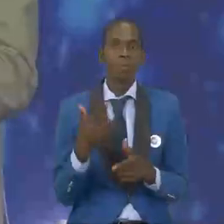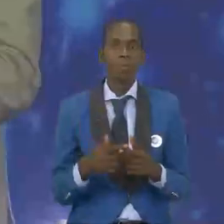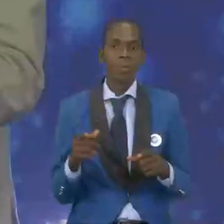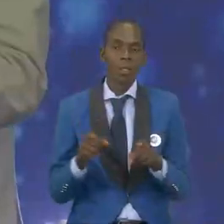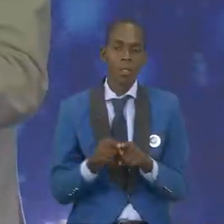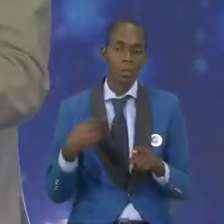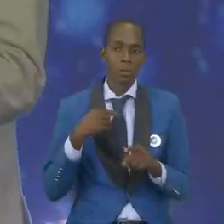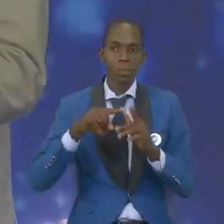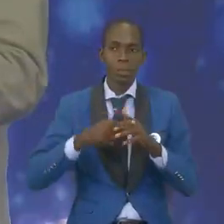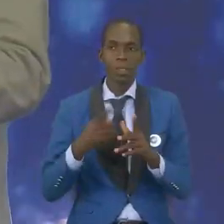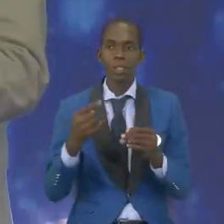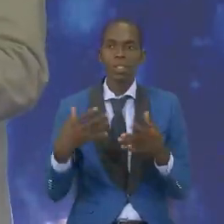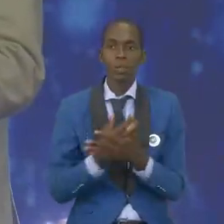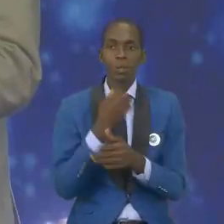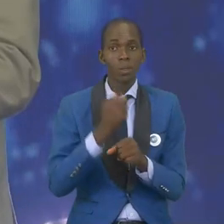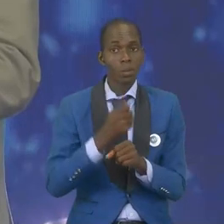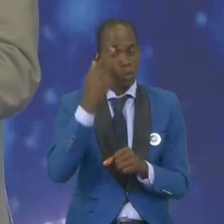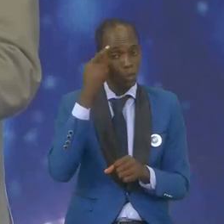t'arrivera.